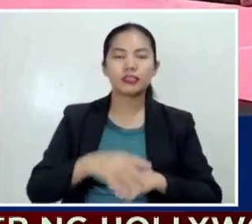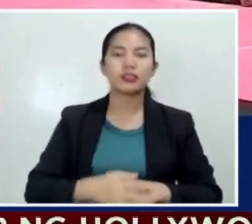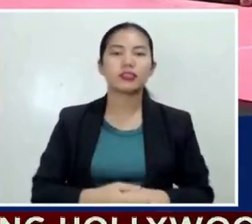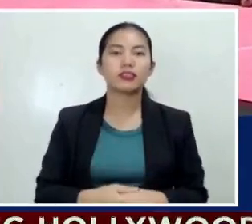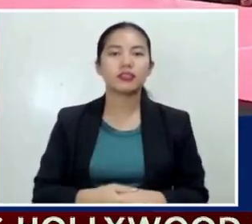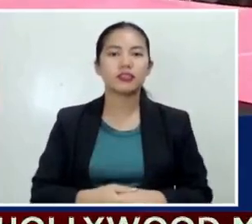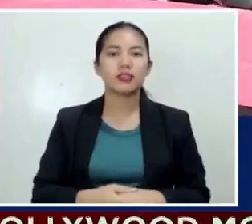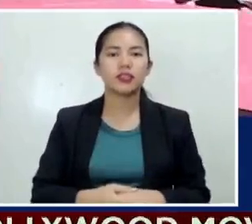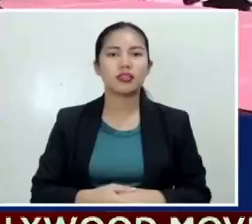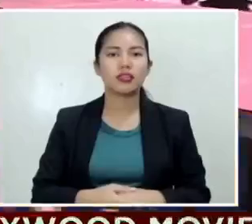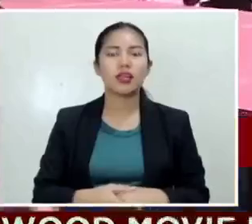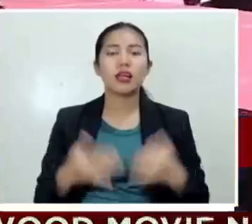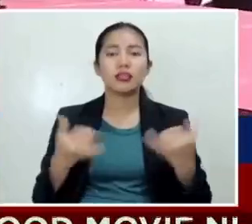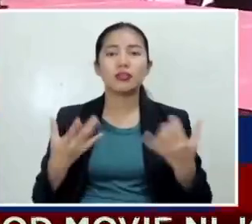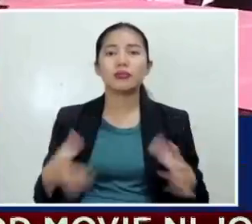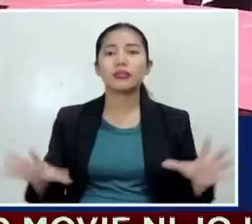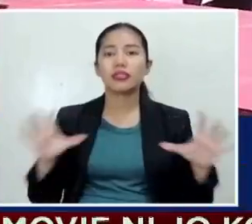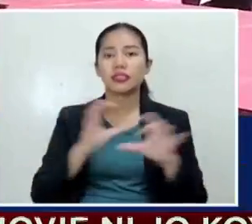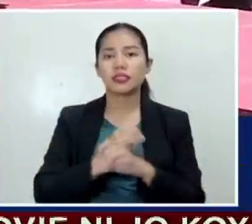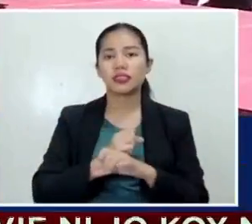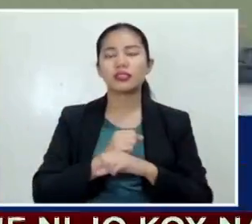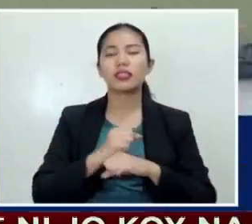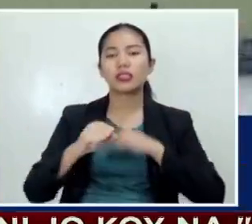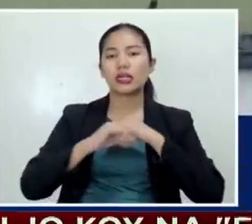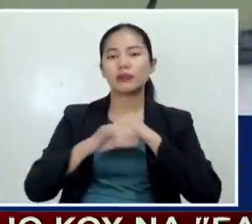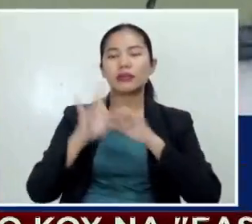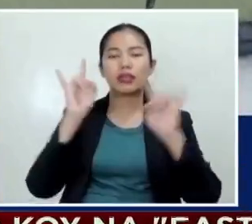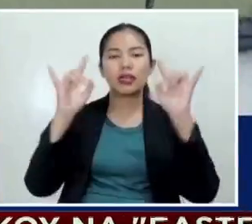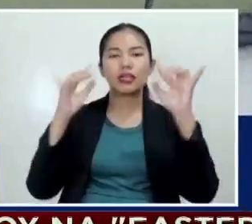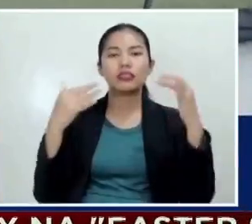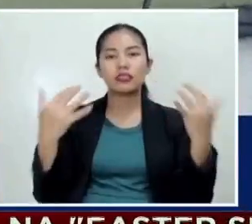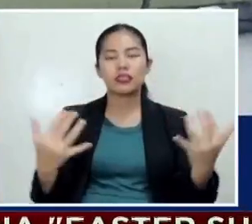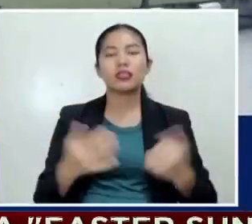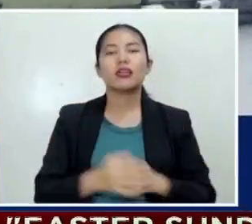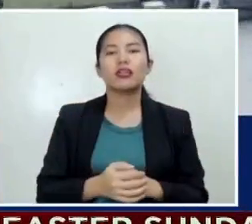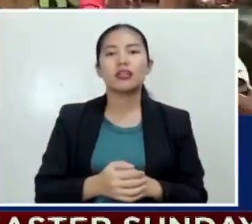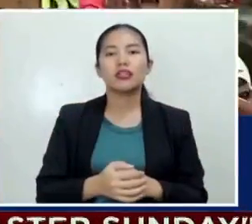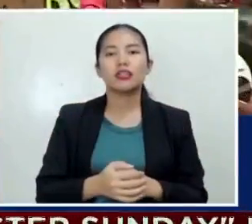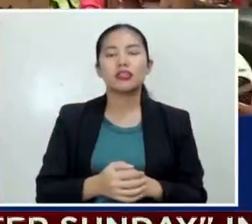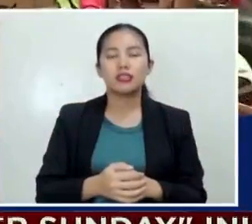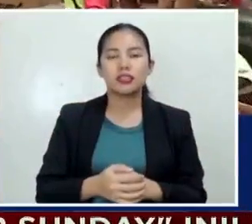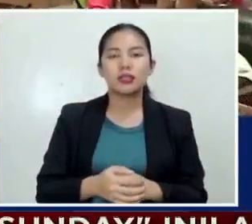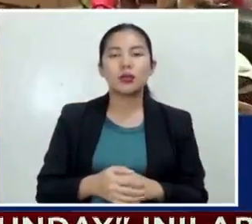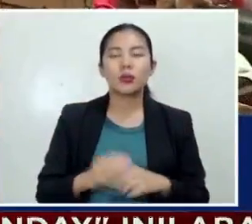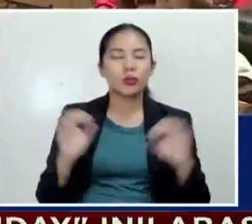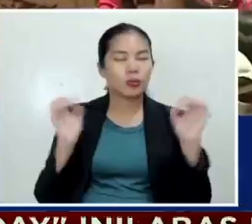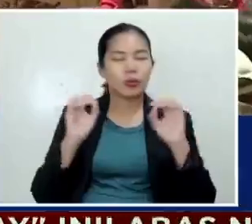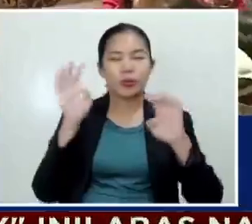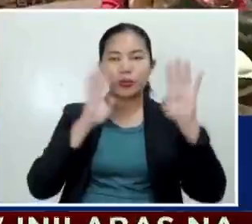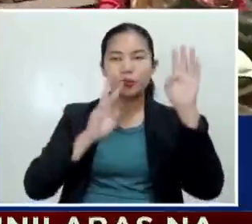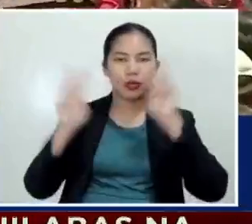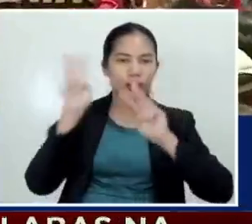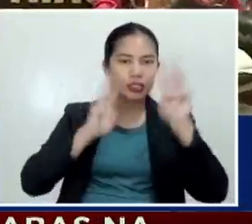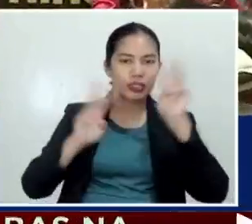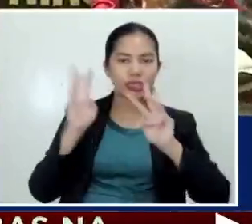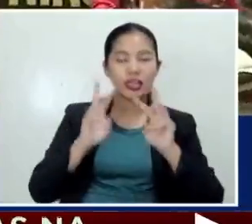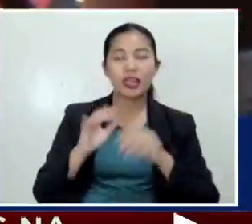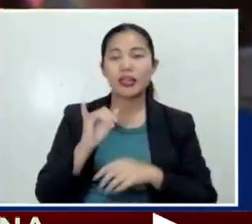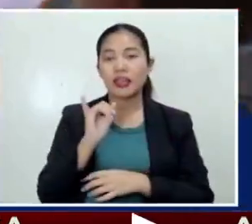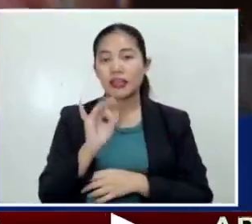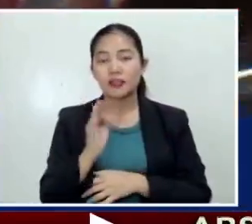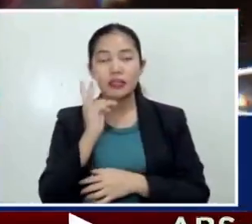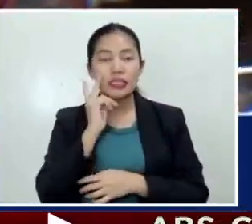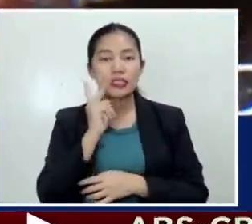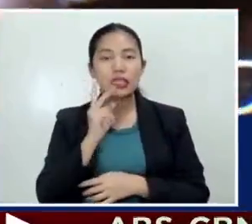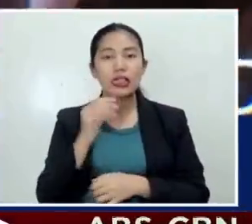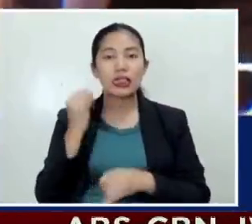Ngayong patapos na ang kampanya, sinabi ni VP Lenny, walang dapat ikabahala. Ito ay kahit pa kung pagbabasehan ang pinakahuling survey